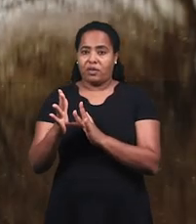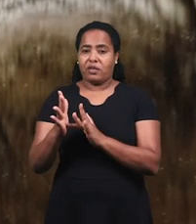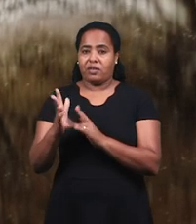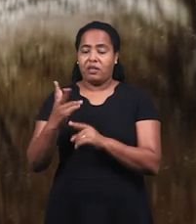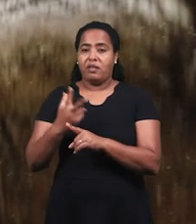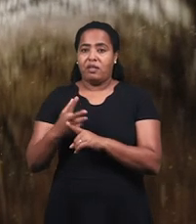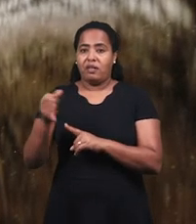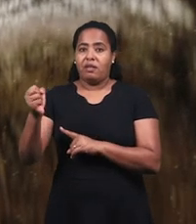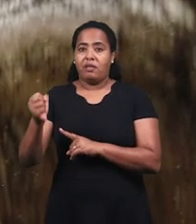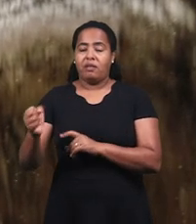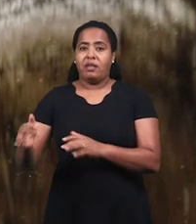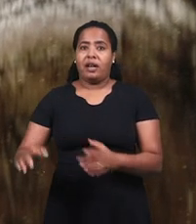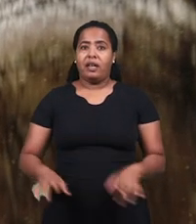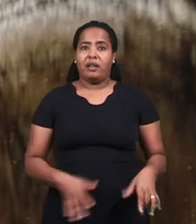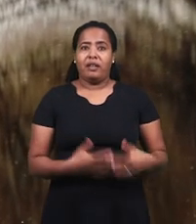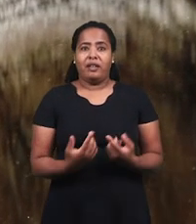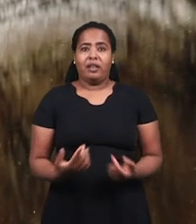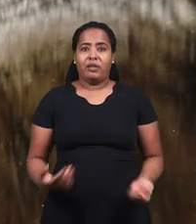защищает нас.